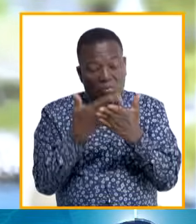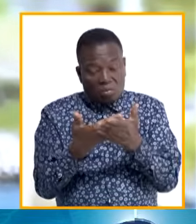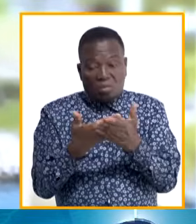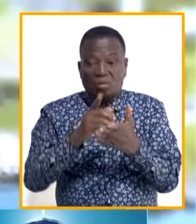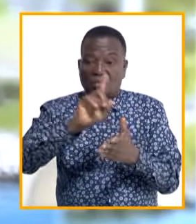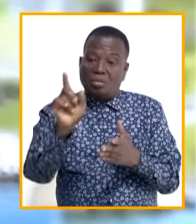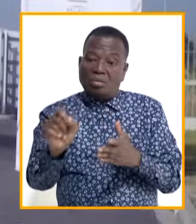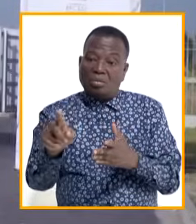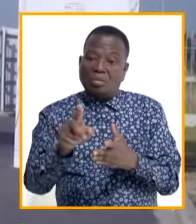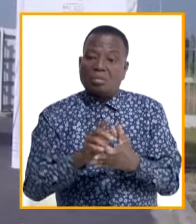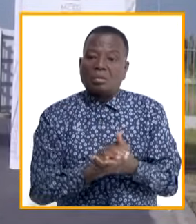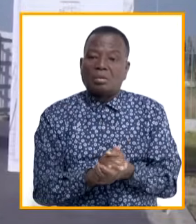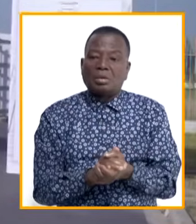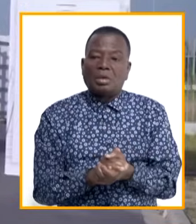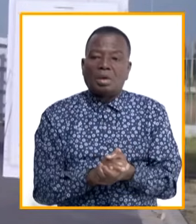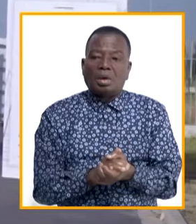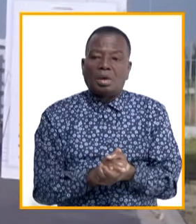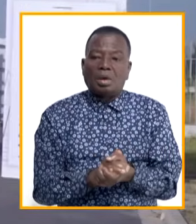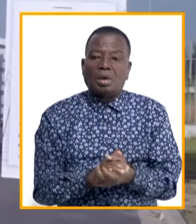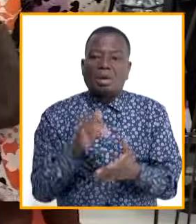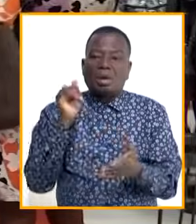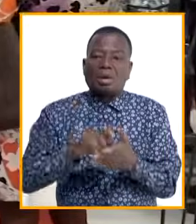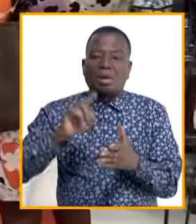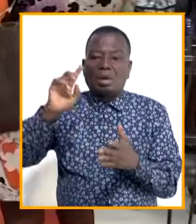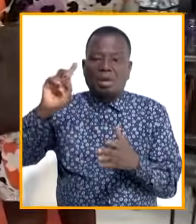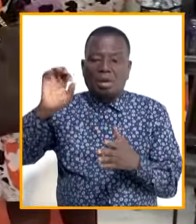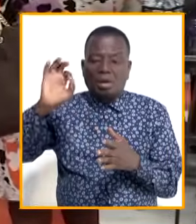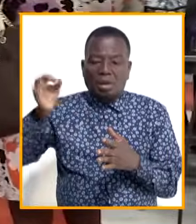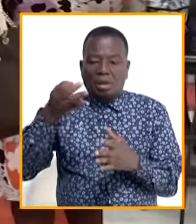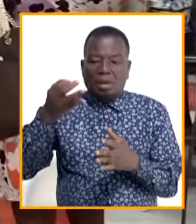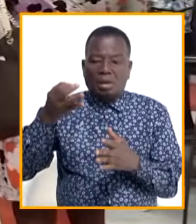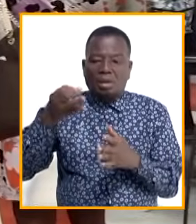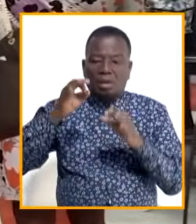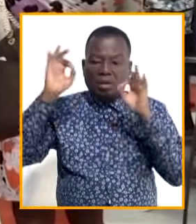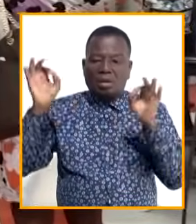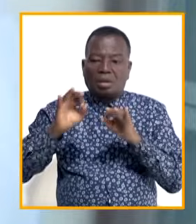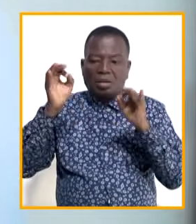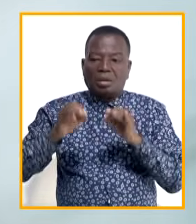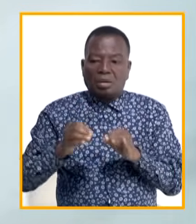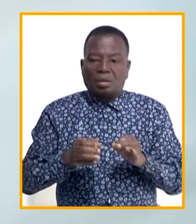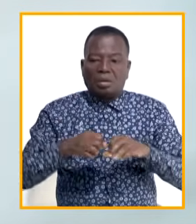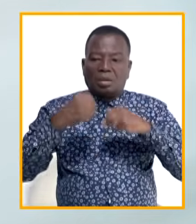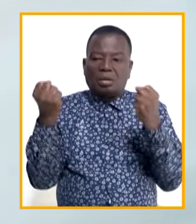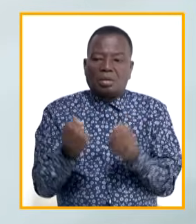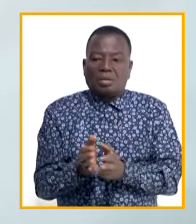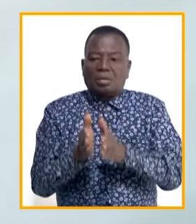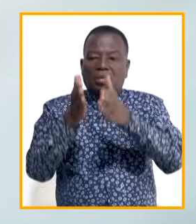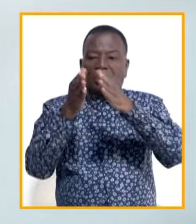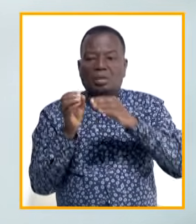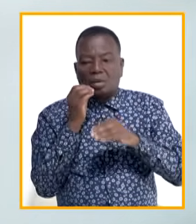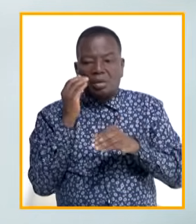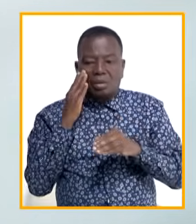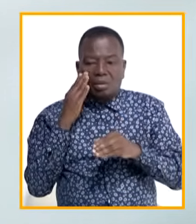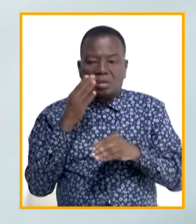Mahama Traoré. À cette 9e édition du Salon de l'architecture et du bâtiment, la quête d'opportunités